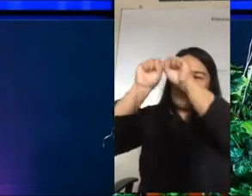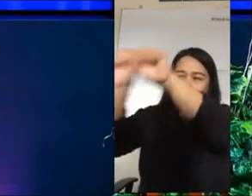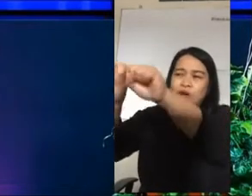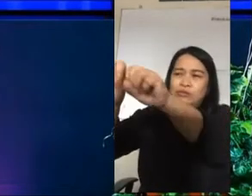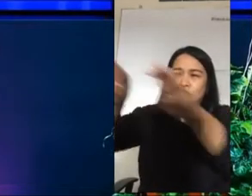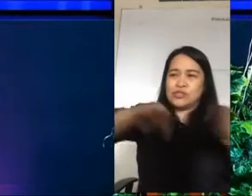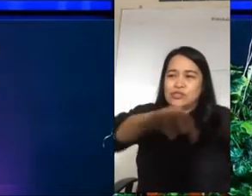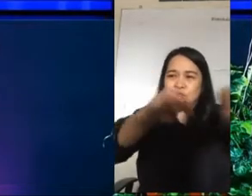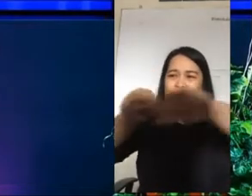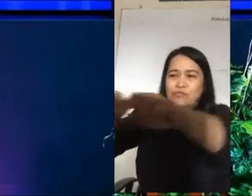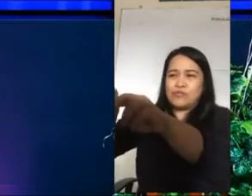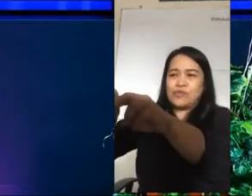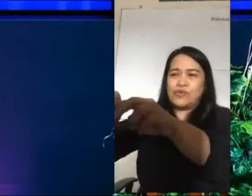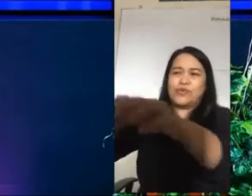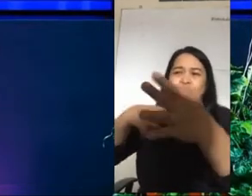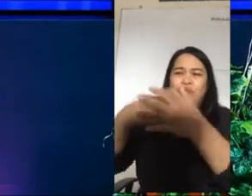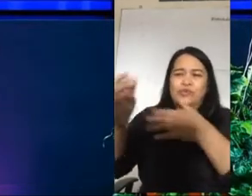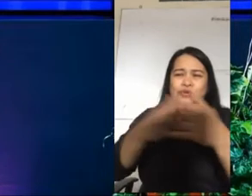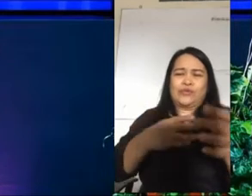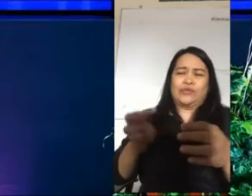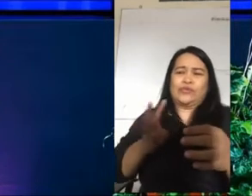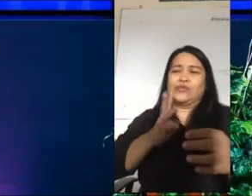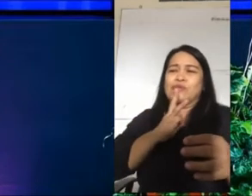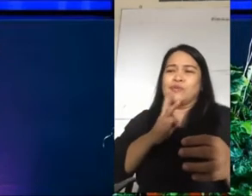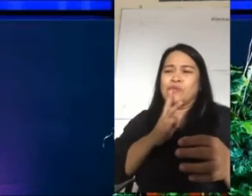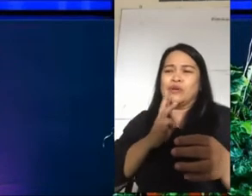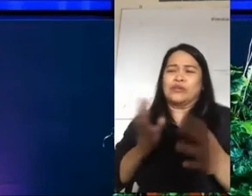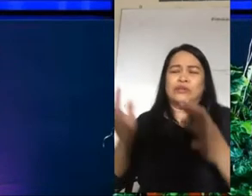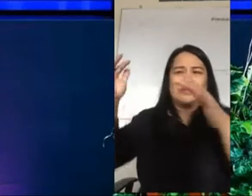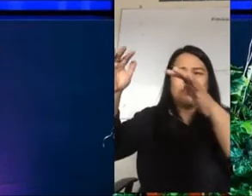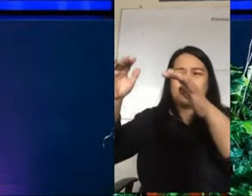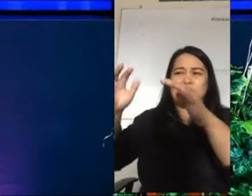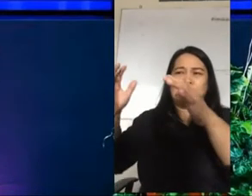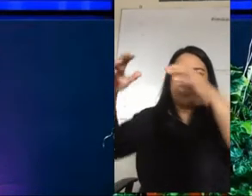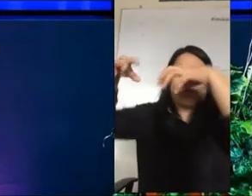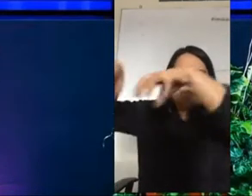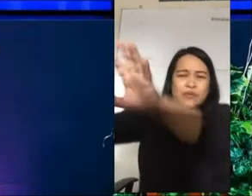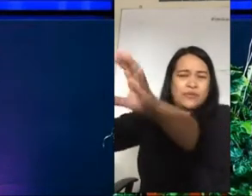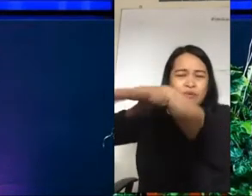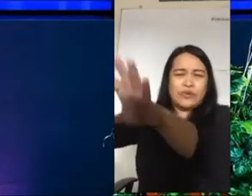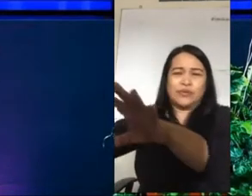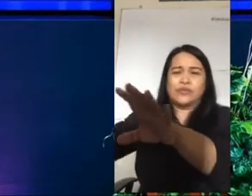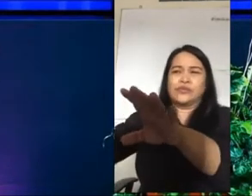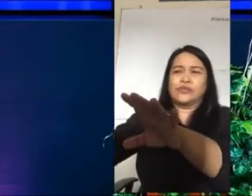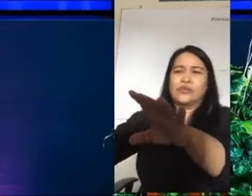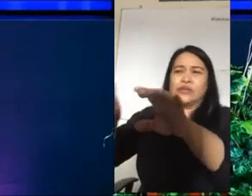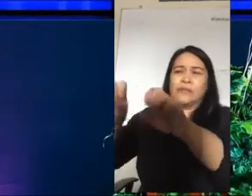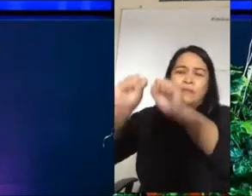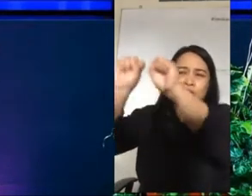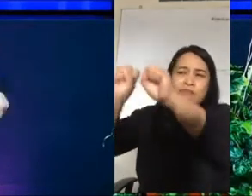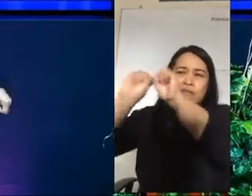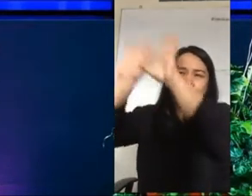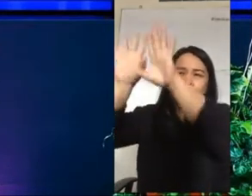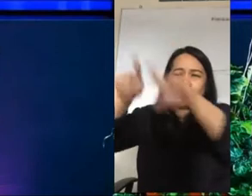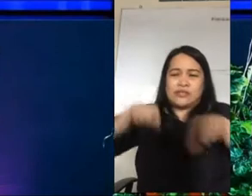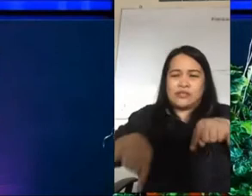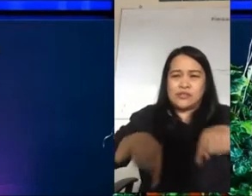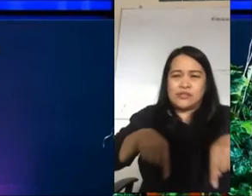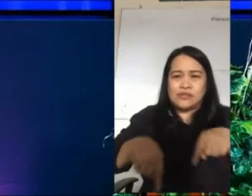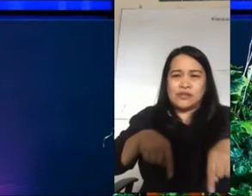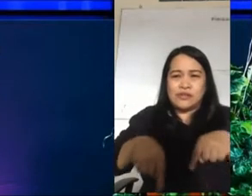sea, though its waters roar and foam, though the mountains tremble at its swelling.